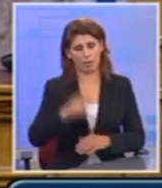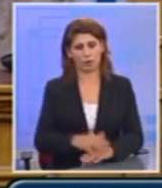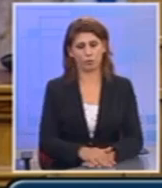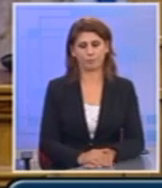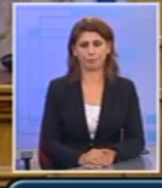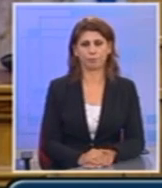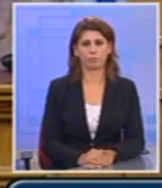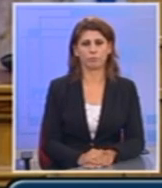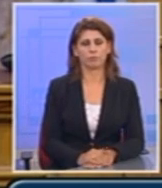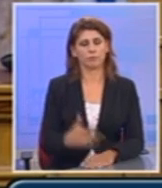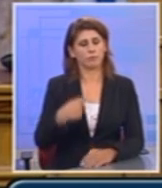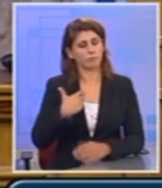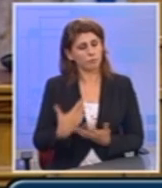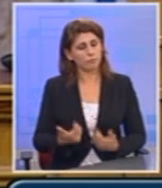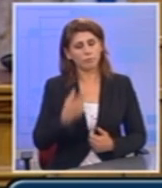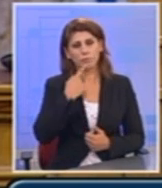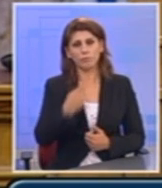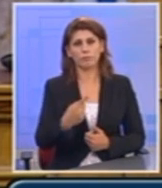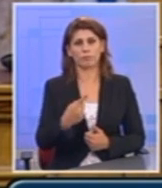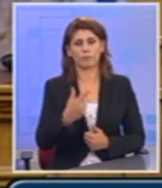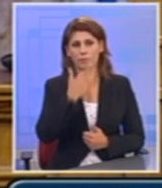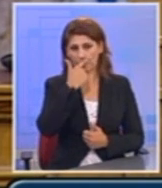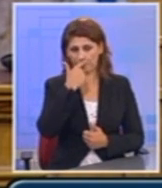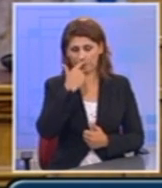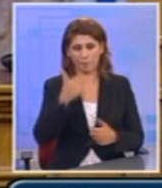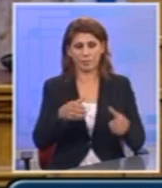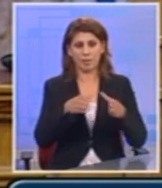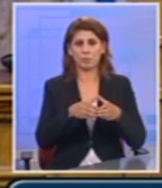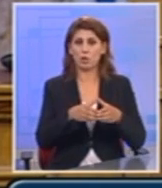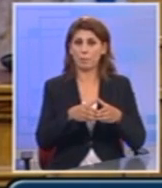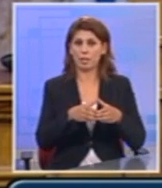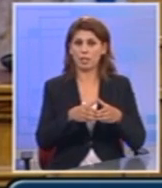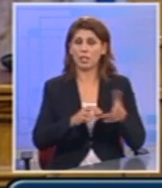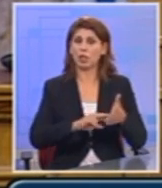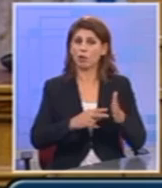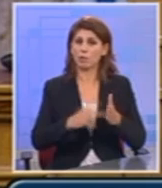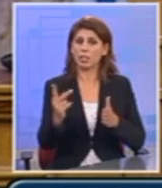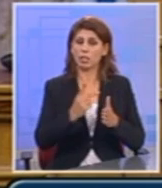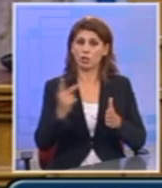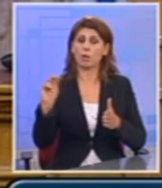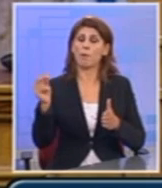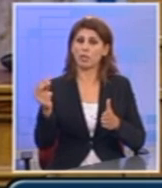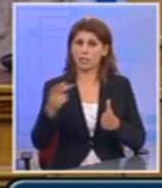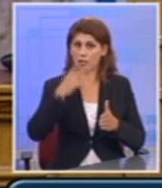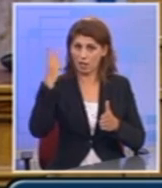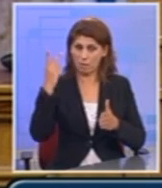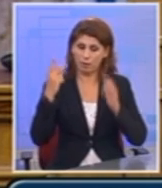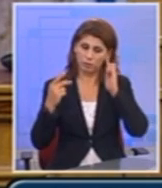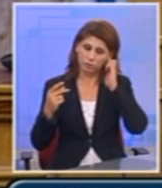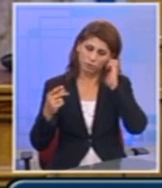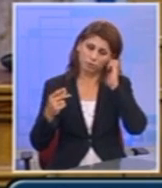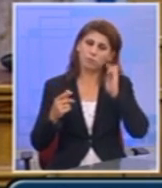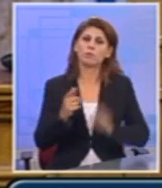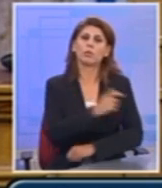έχει τονιστεί επίσης από την επιτροπή οικονομικών κοινωνικών και πολιτιστικών δικαιωμάτων του